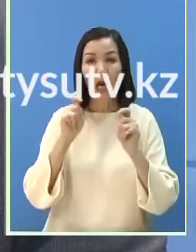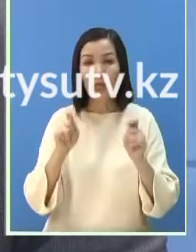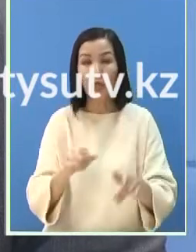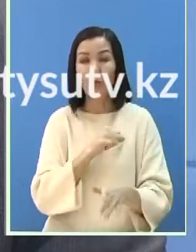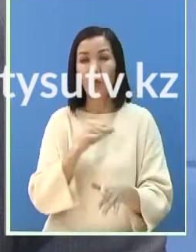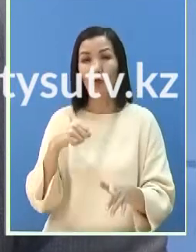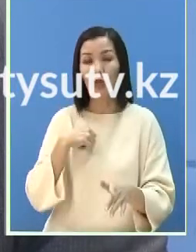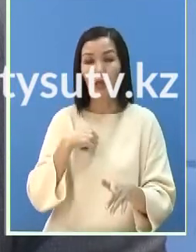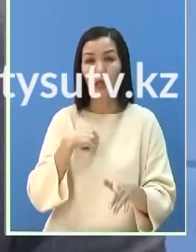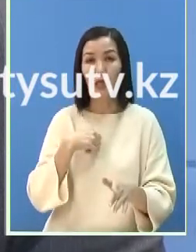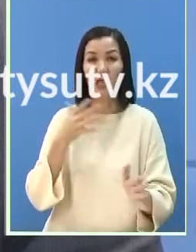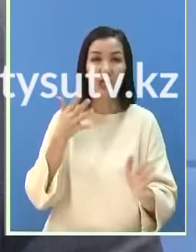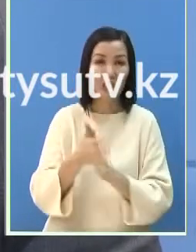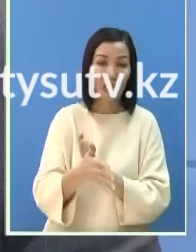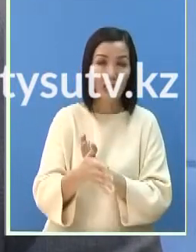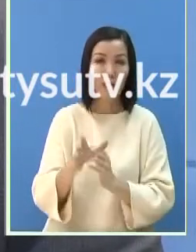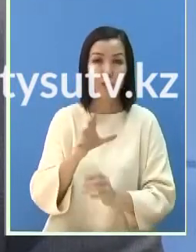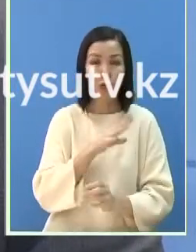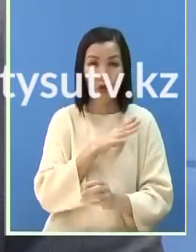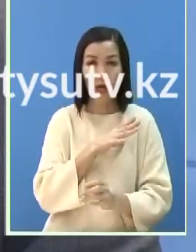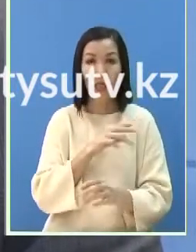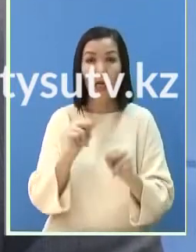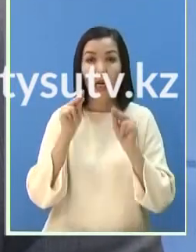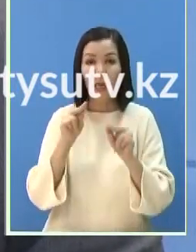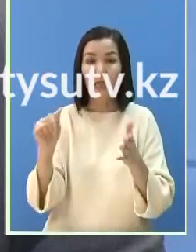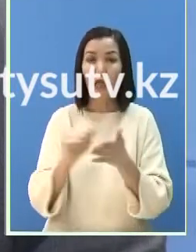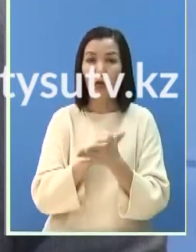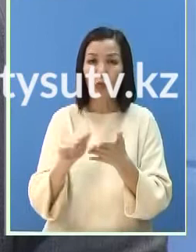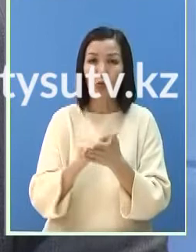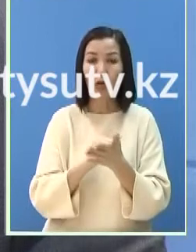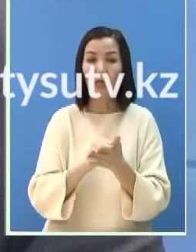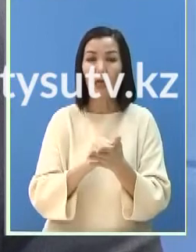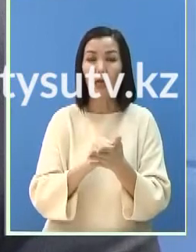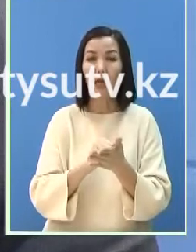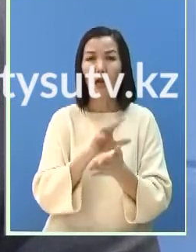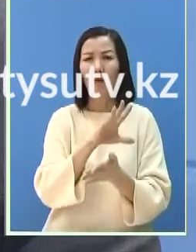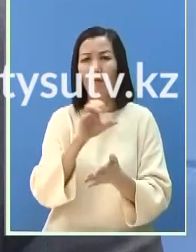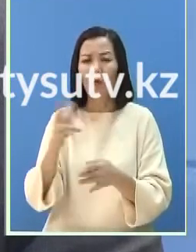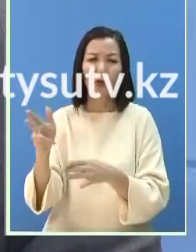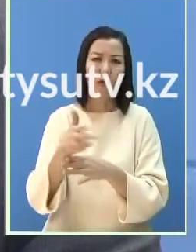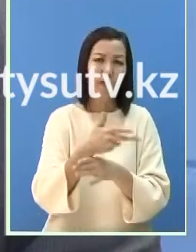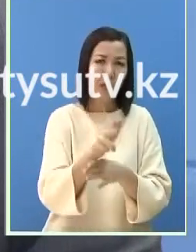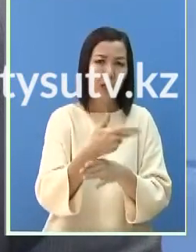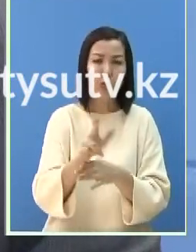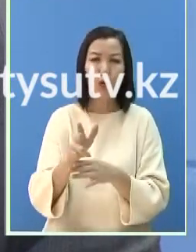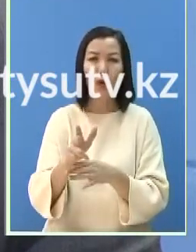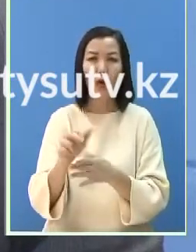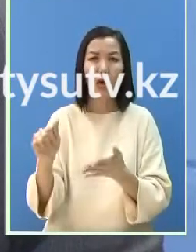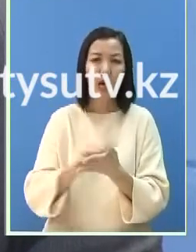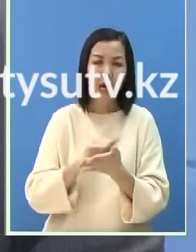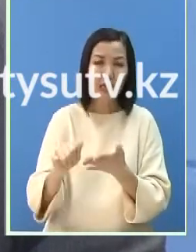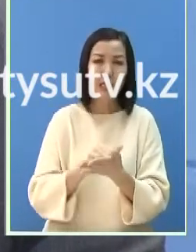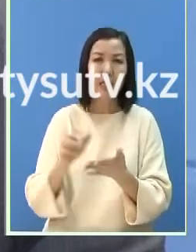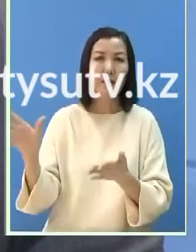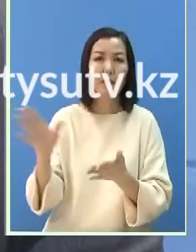өздерінің жаңағы шығынға ұшыраған растайтын құжаттарды, фотоматериалдар болсын, видеоматериалдар болсын,